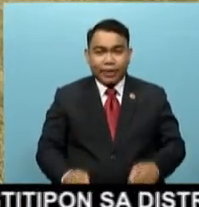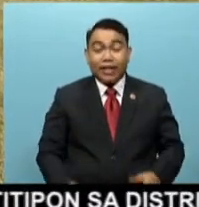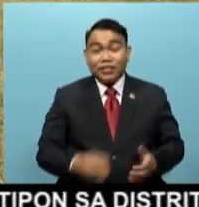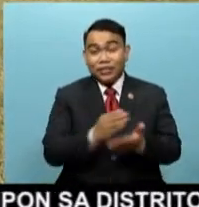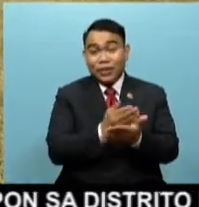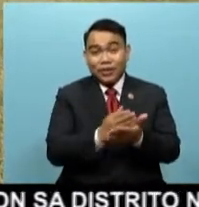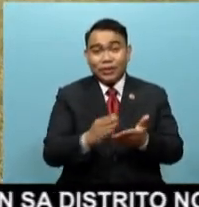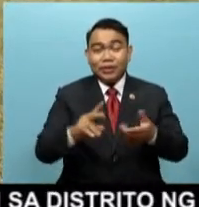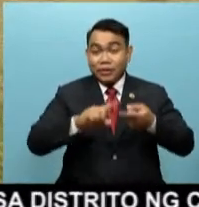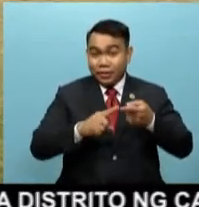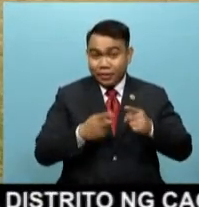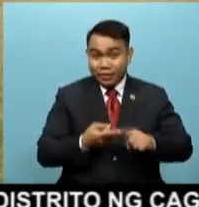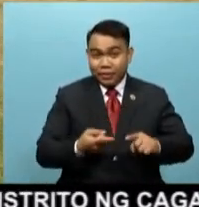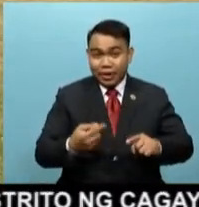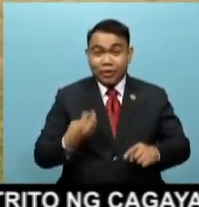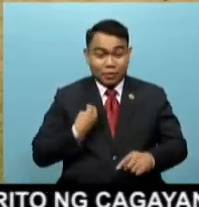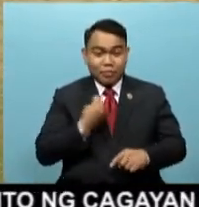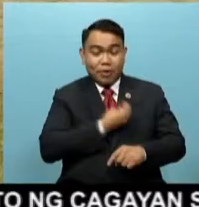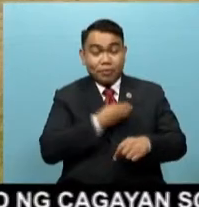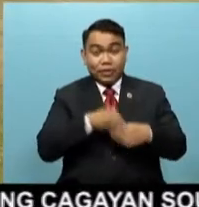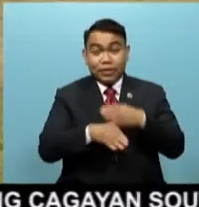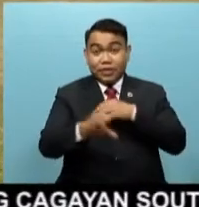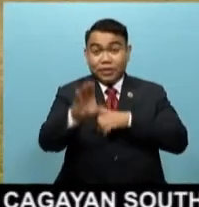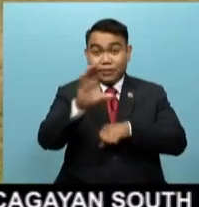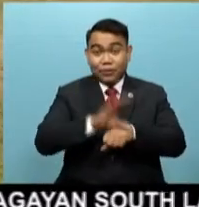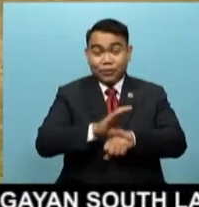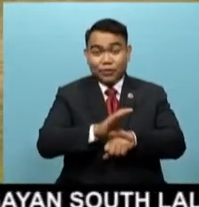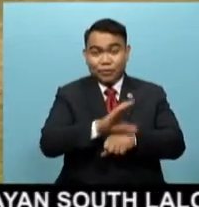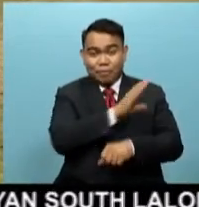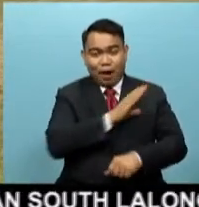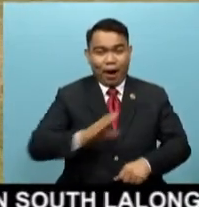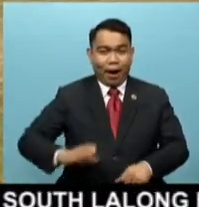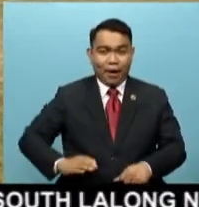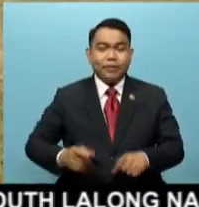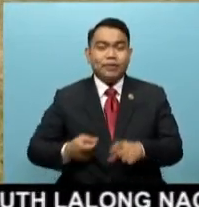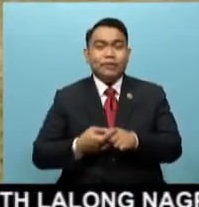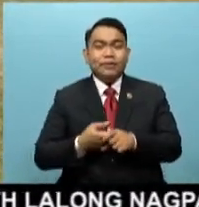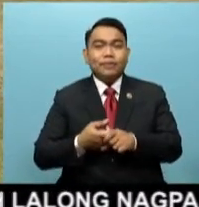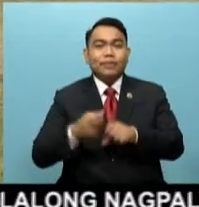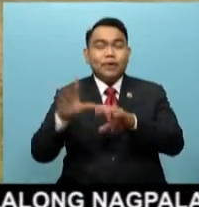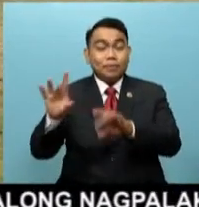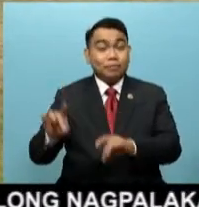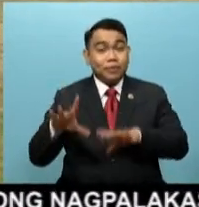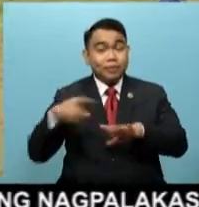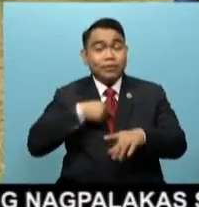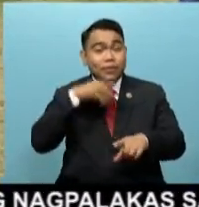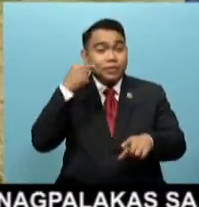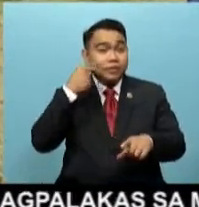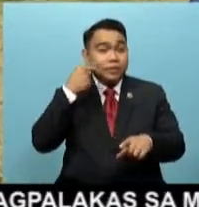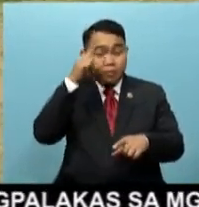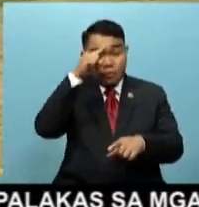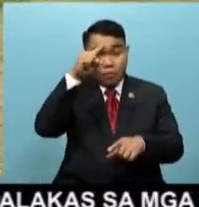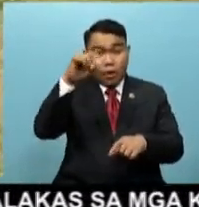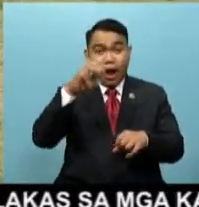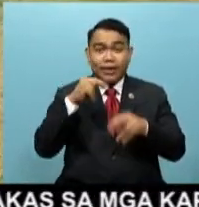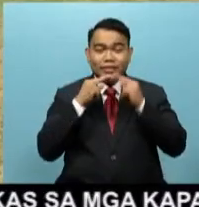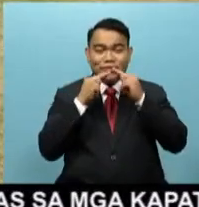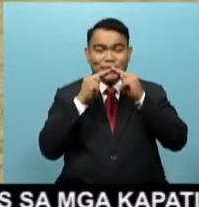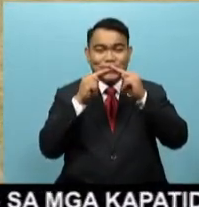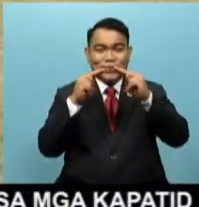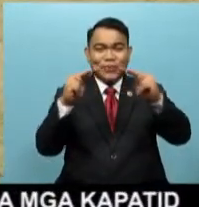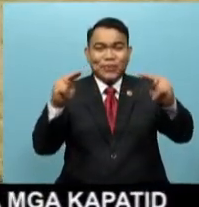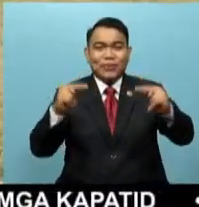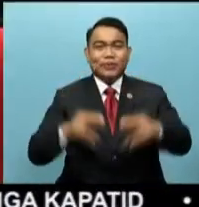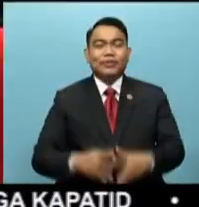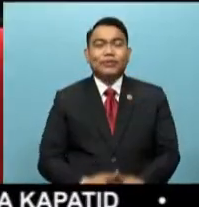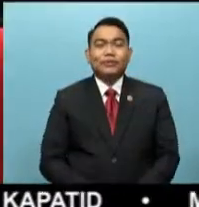as young members inside the Church of Christ. From Melbourne, Australia, I'm Sister Jeneline Guanzon for the Iglesia Ni Cristo News